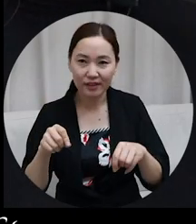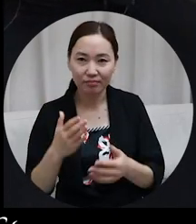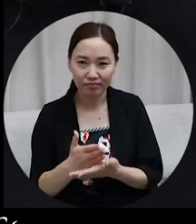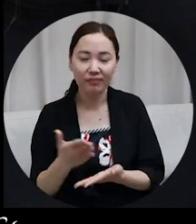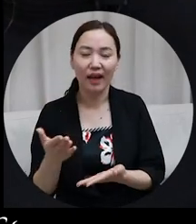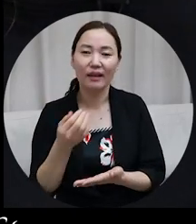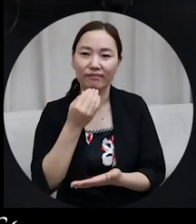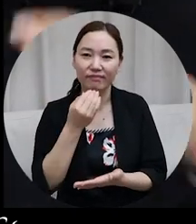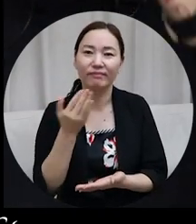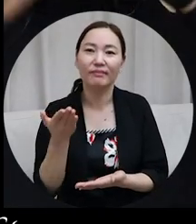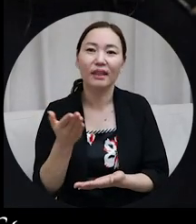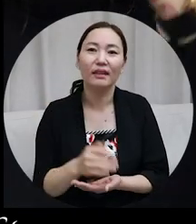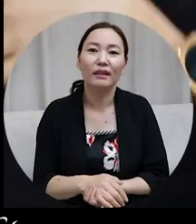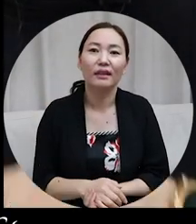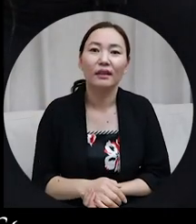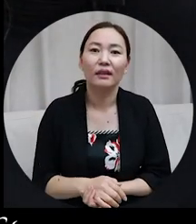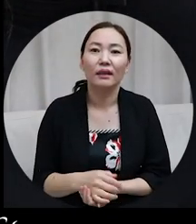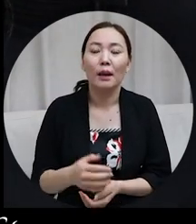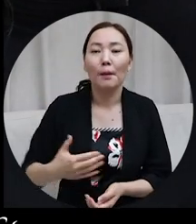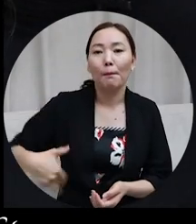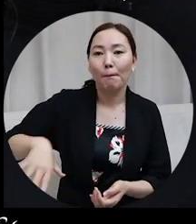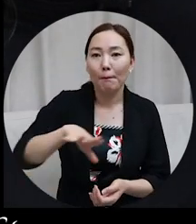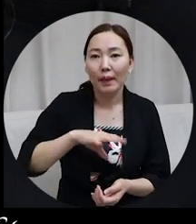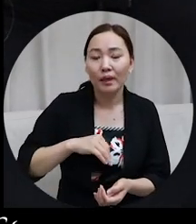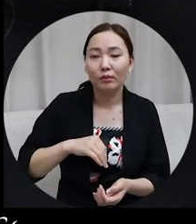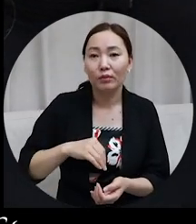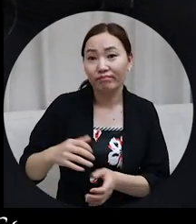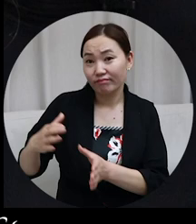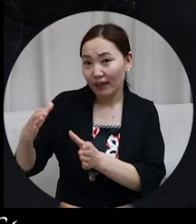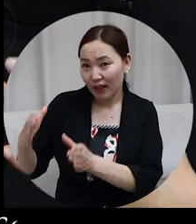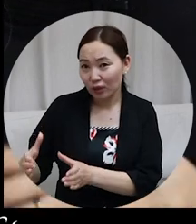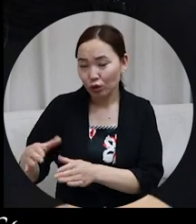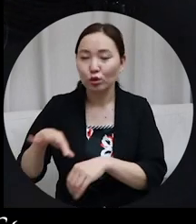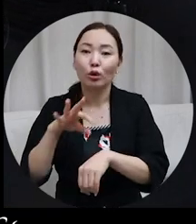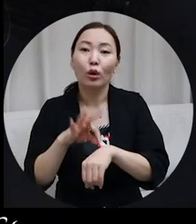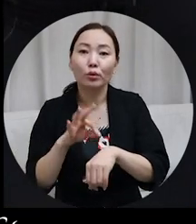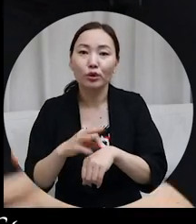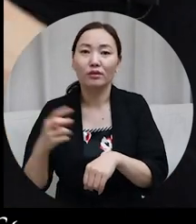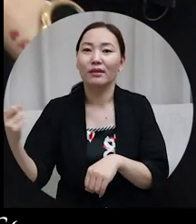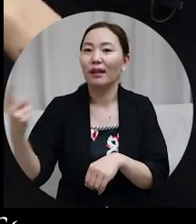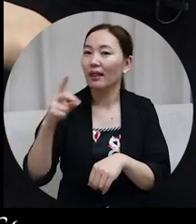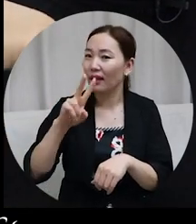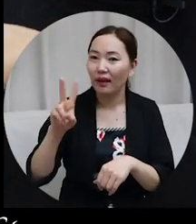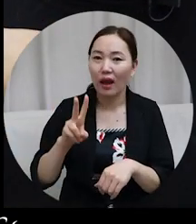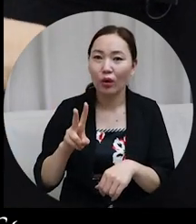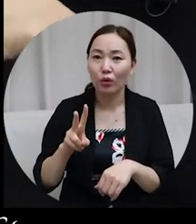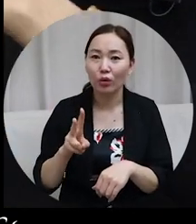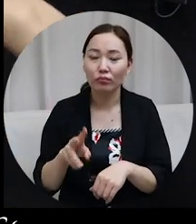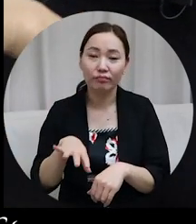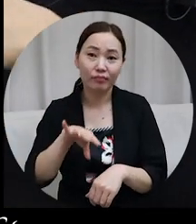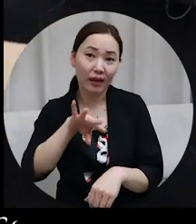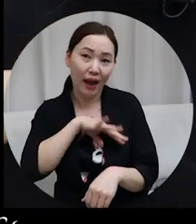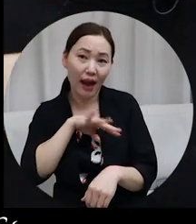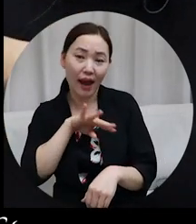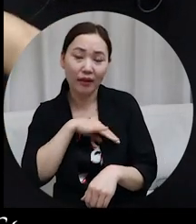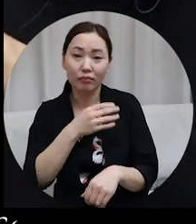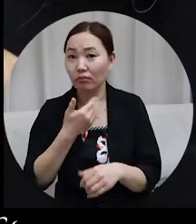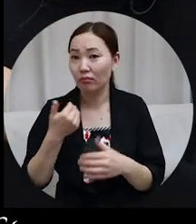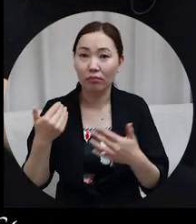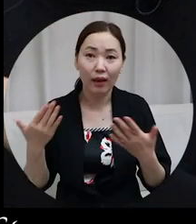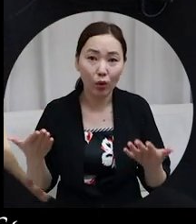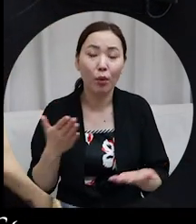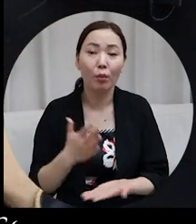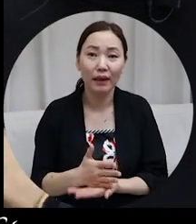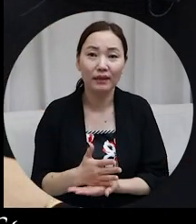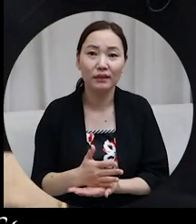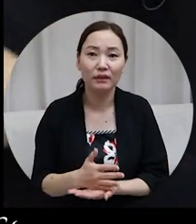Бид нараас өөртөө нөгөө яг нөгөө хажууд толж ирээг байгаа болохоор одоо нөгөө нэг хайдгүй хол юм шиг холын өөр хүн л баг өвдөх юм шиг өөр хүн л